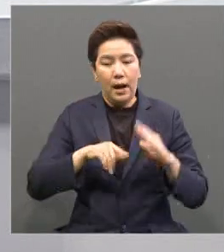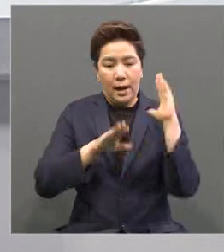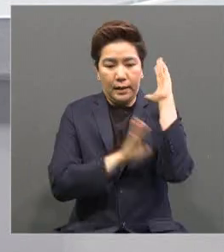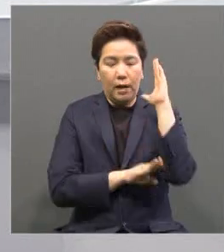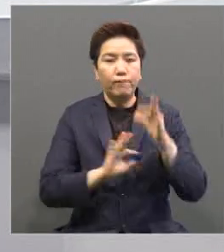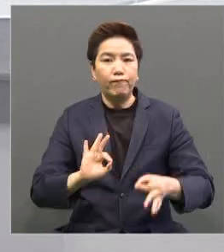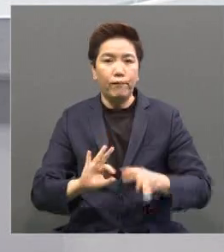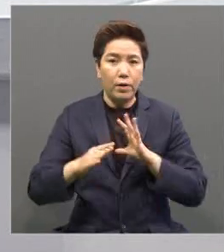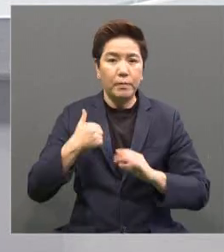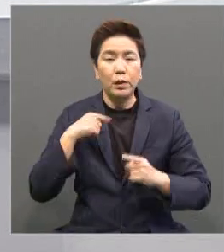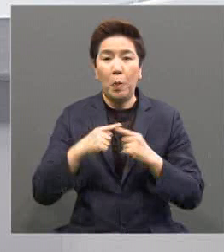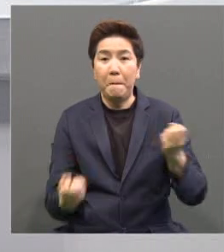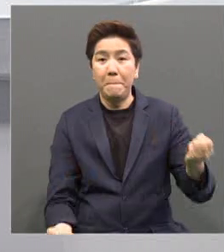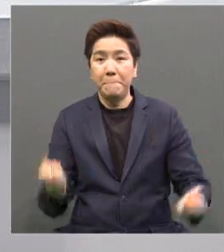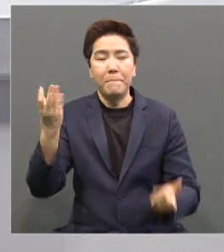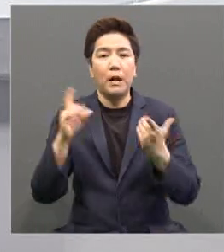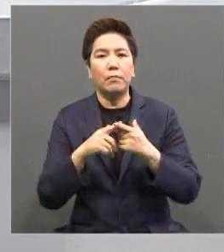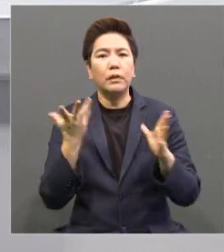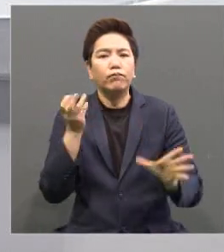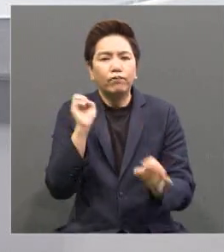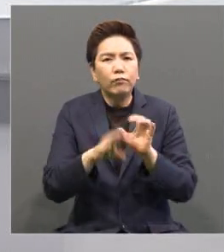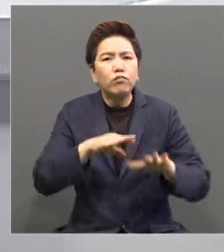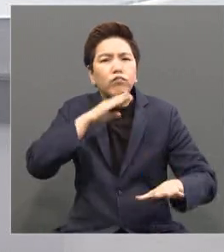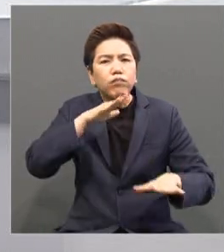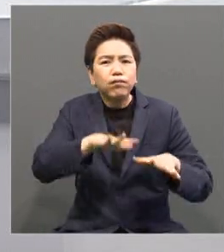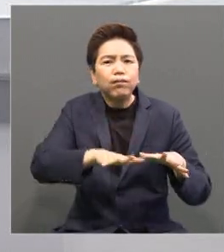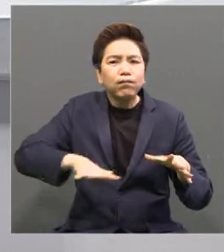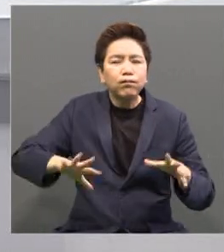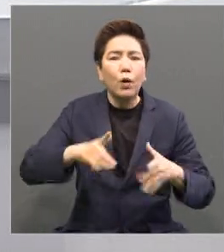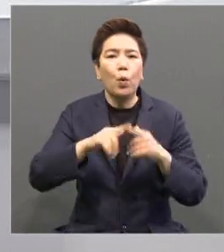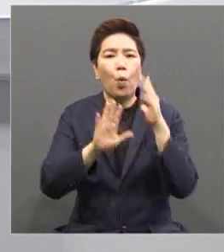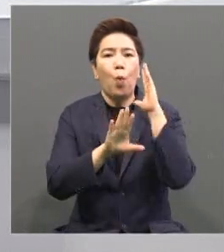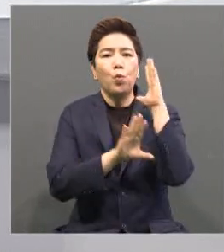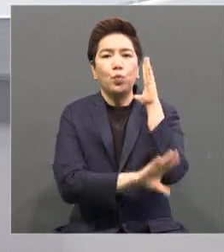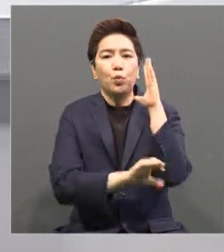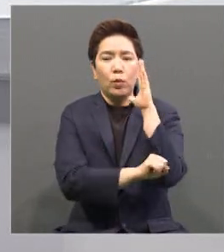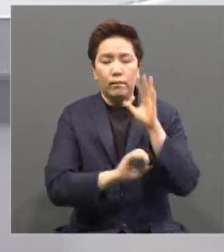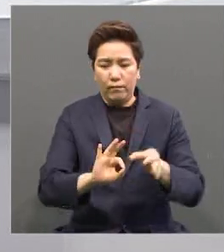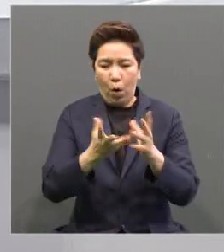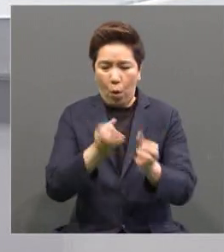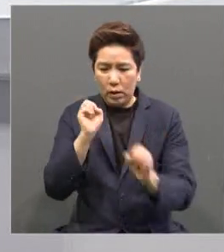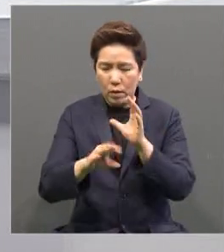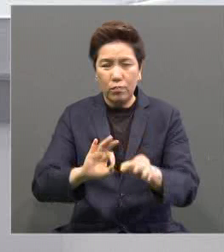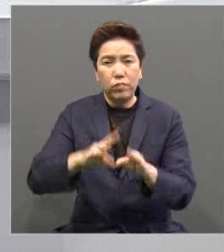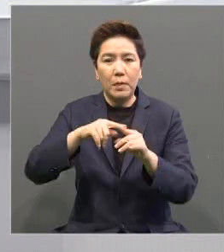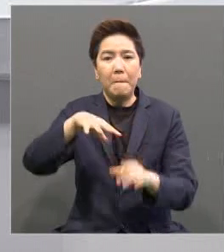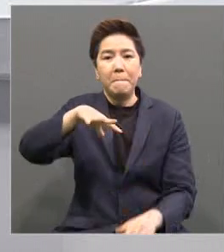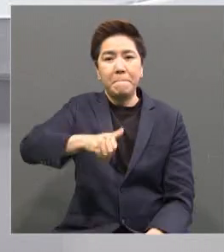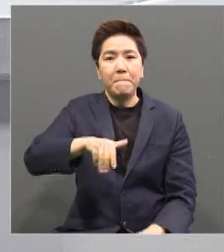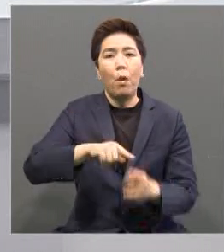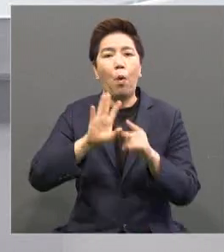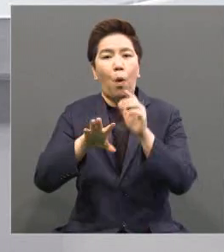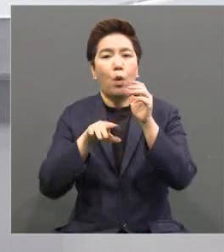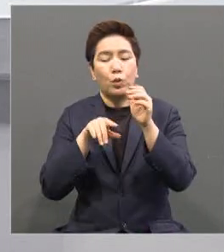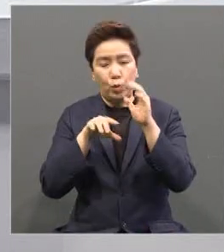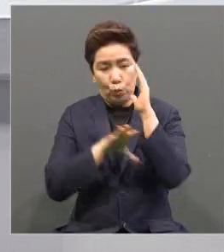ต้ก็เกิดเหมือนกันไม่ได้เกิดที่ป่าเกิดที่หลุมขยะหรือที่บ่อขยะนะครับที่จังหวัดสงขลานะครับเกิดไฟไหม้บ่อขยะในเทศบาลนครสงขลา